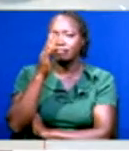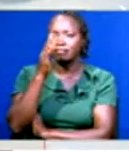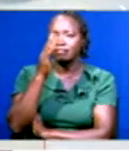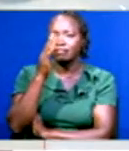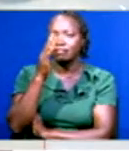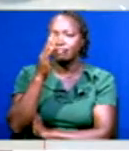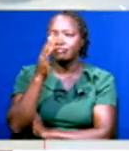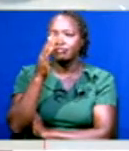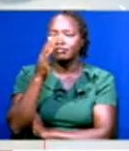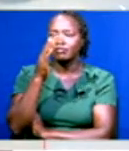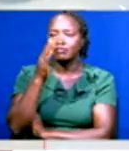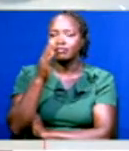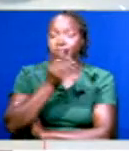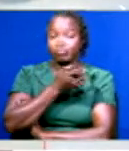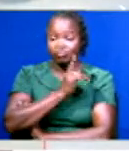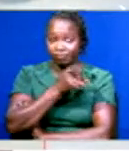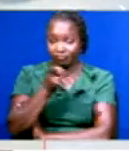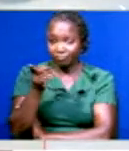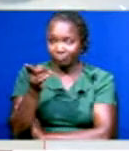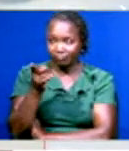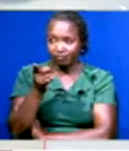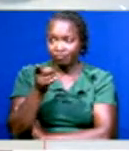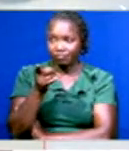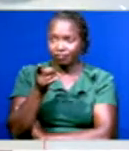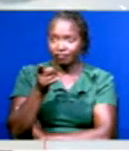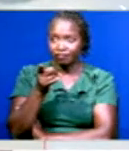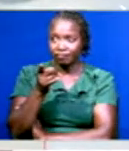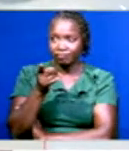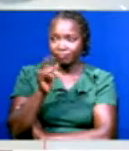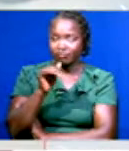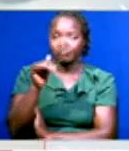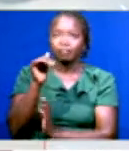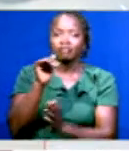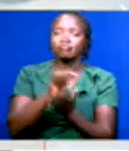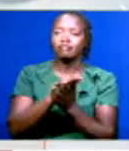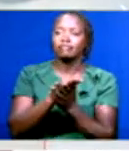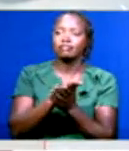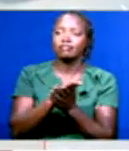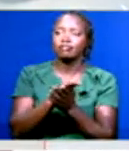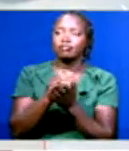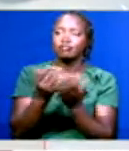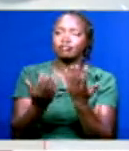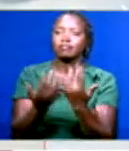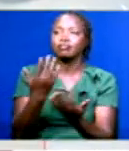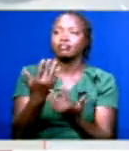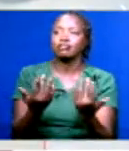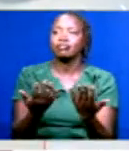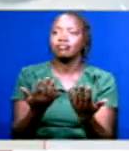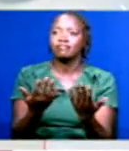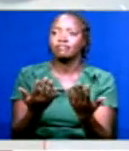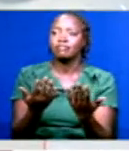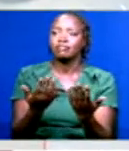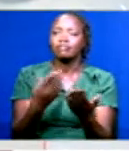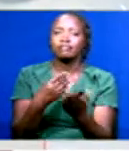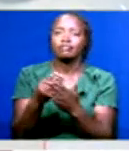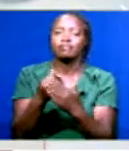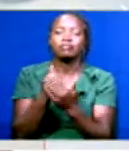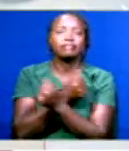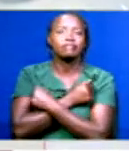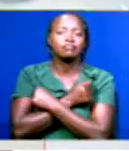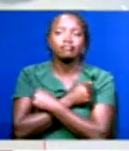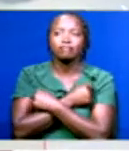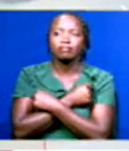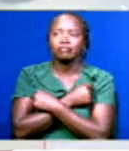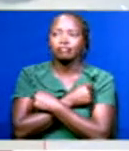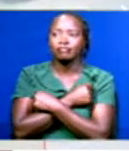Na kuwatisha. Ati wataenda jehanamu na kusema ati wanapenda pesa kwa